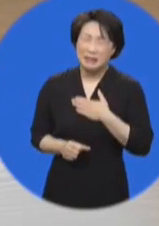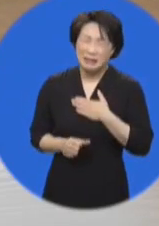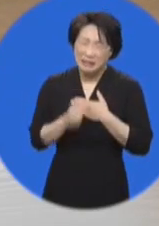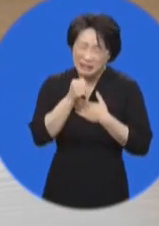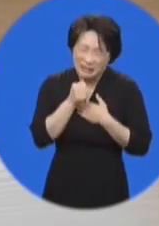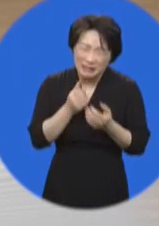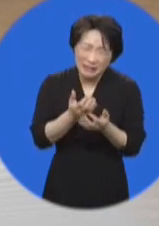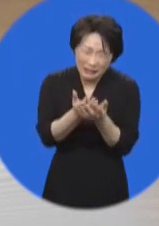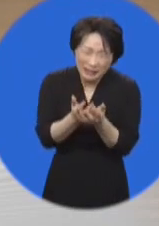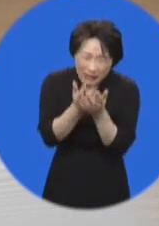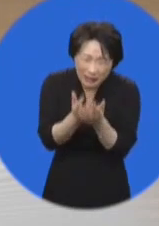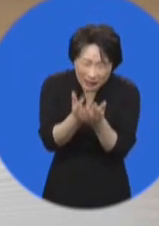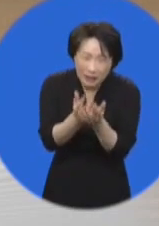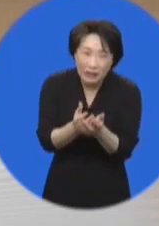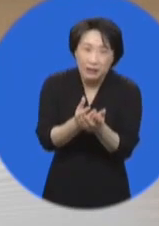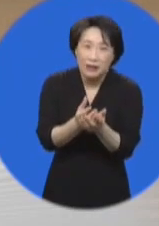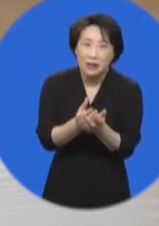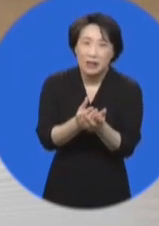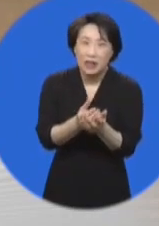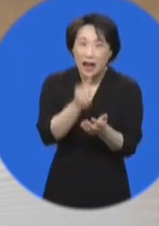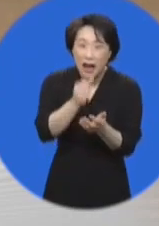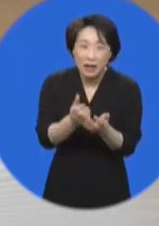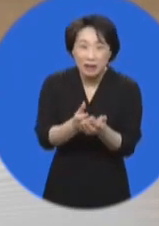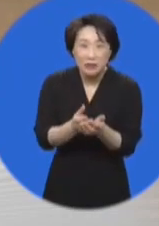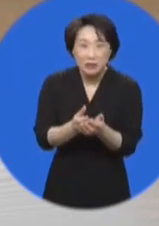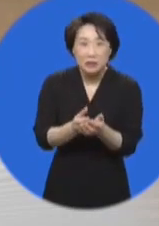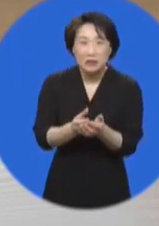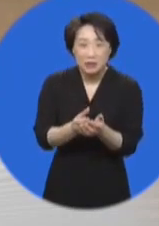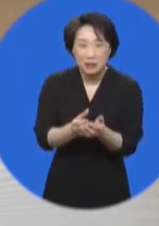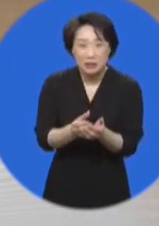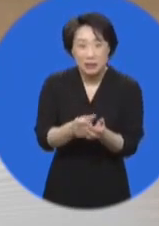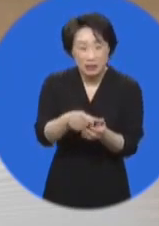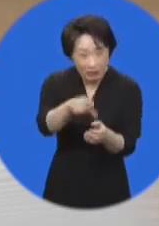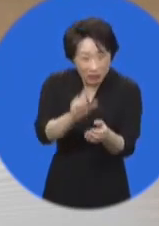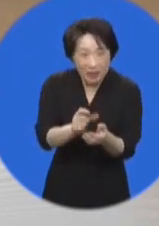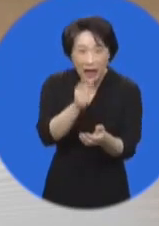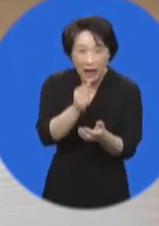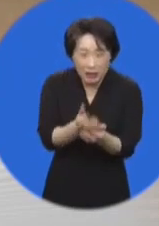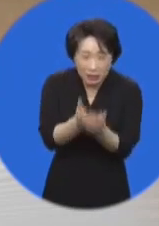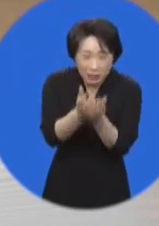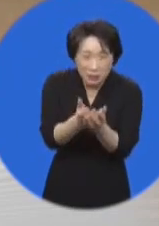찬 거지라도 상관없어. 왜? 그 사랑받음이